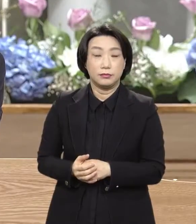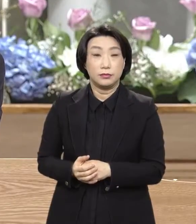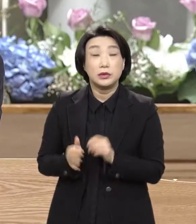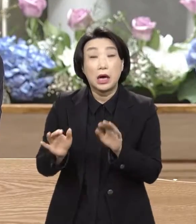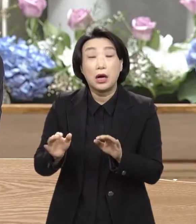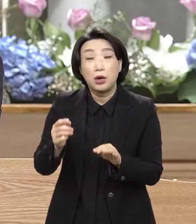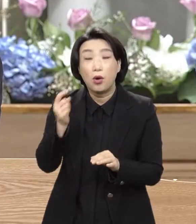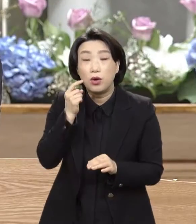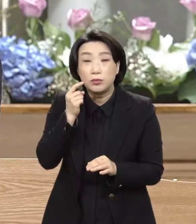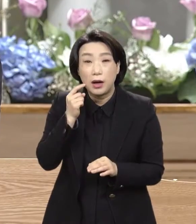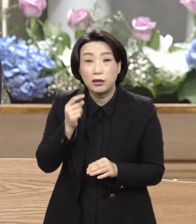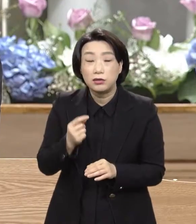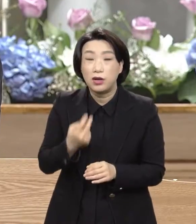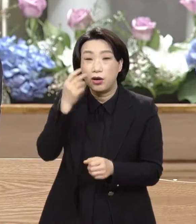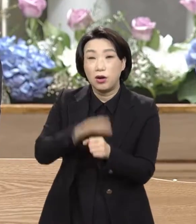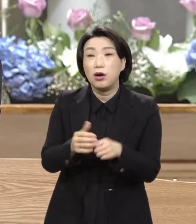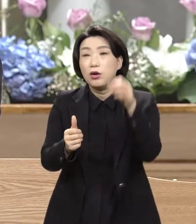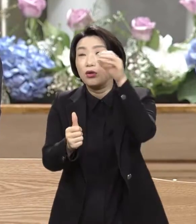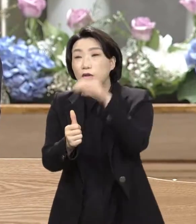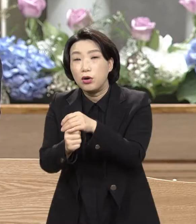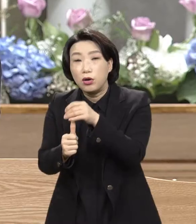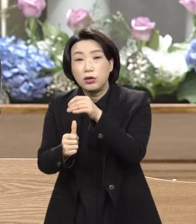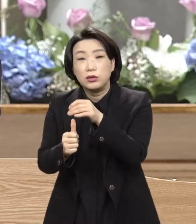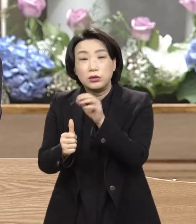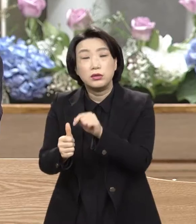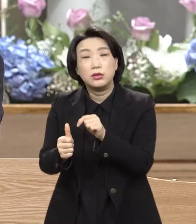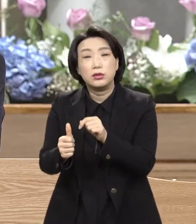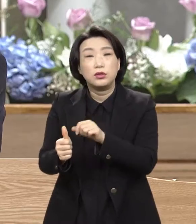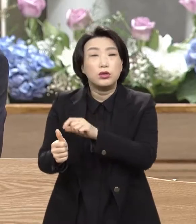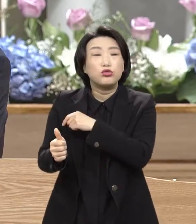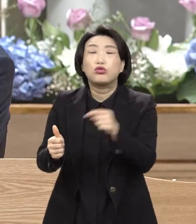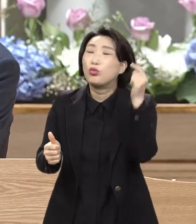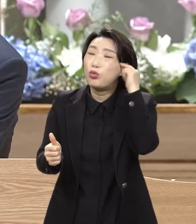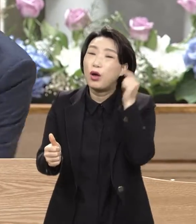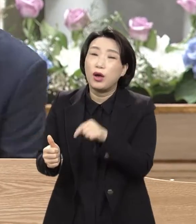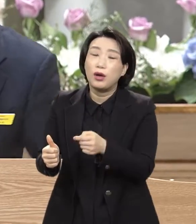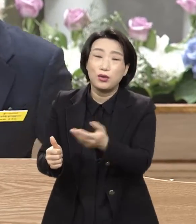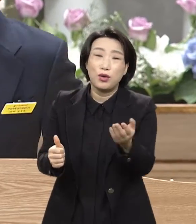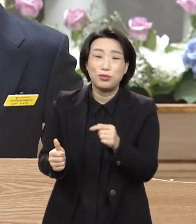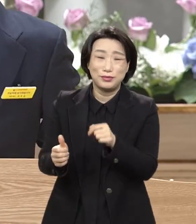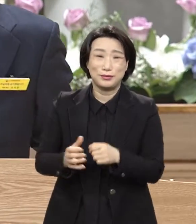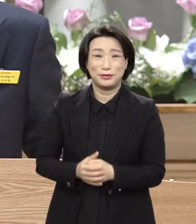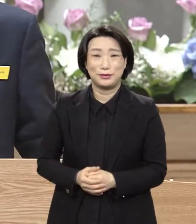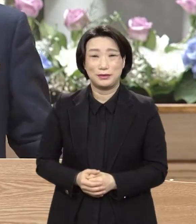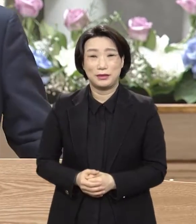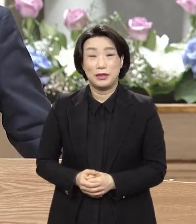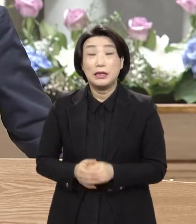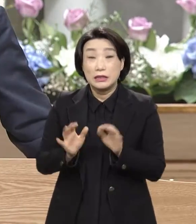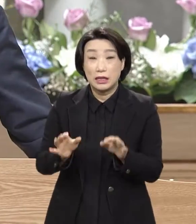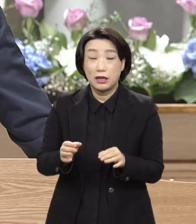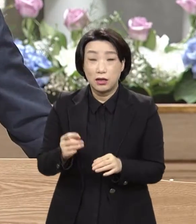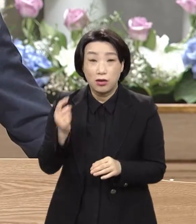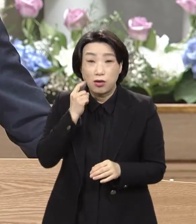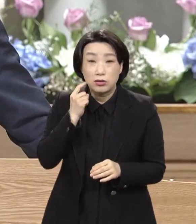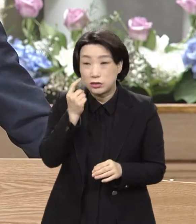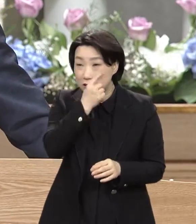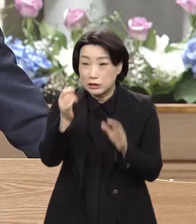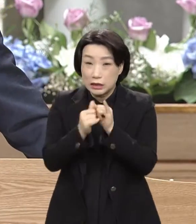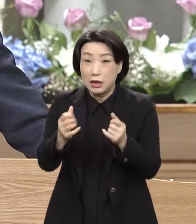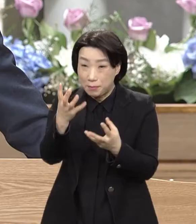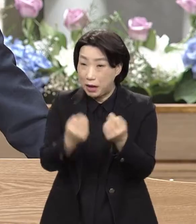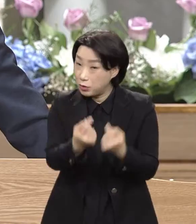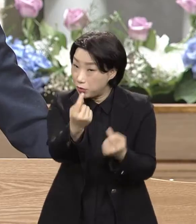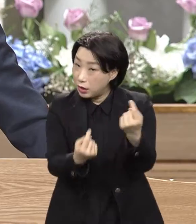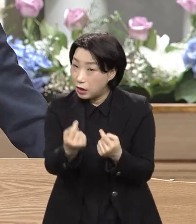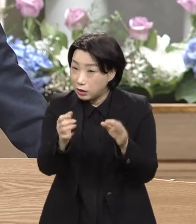왜 거짓말로 누명 씌워 죽이려고요? 찾으매. 거짓 증인이 많이